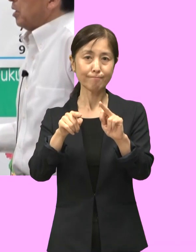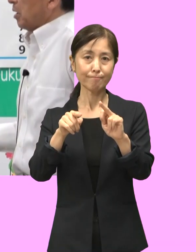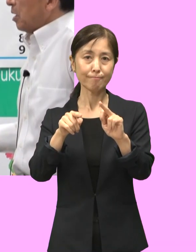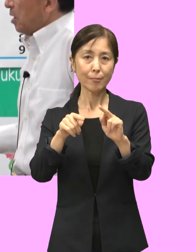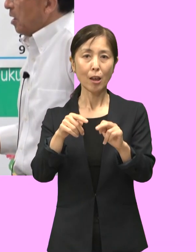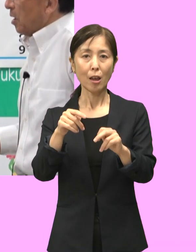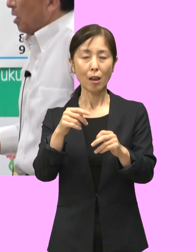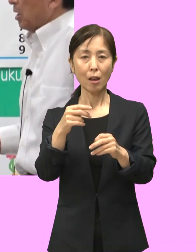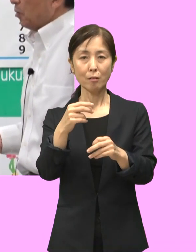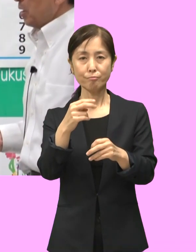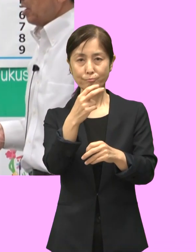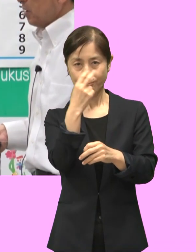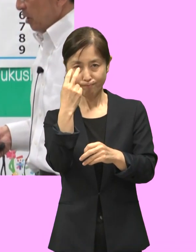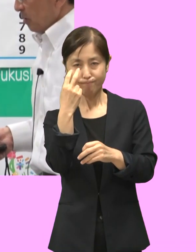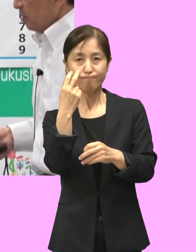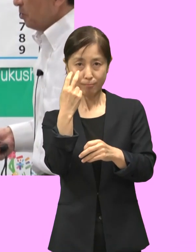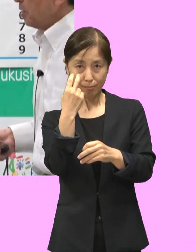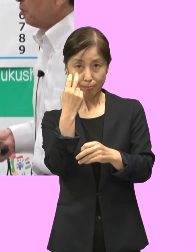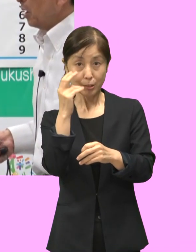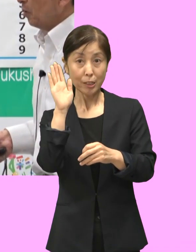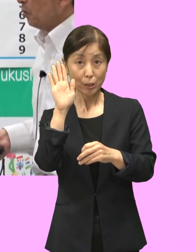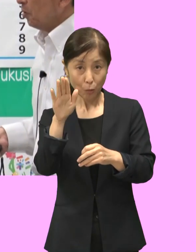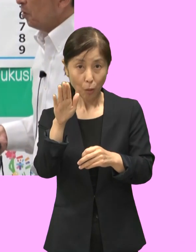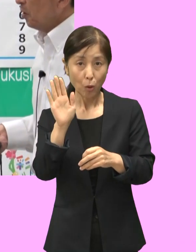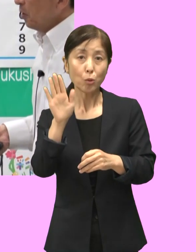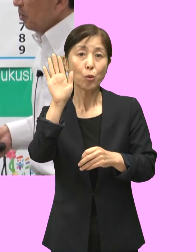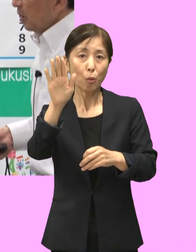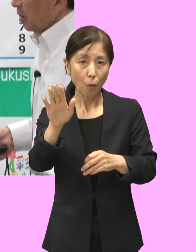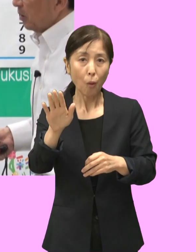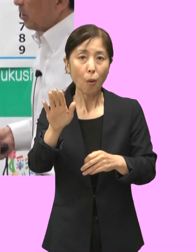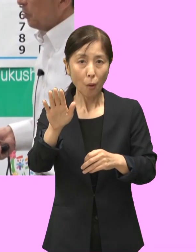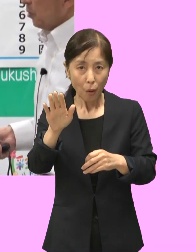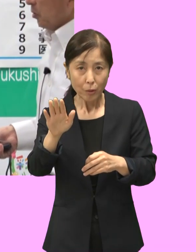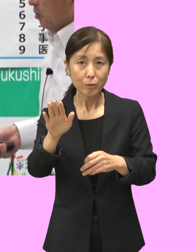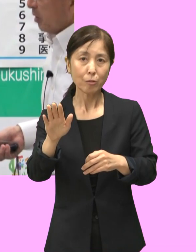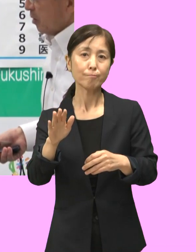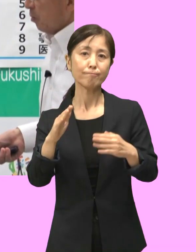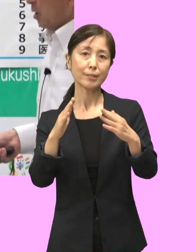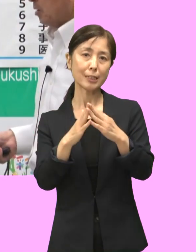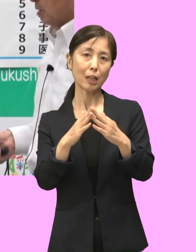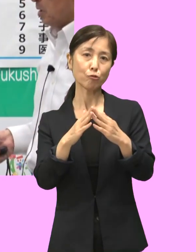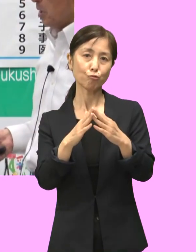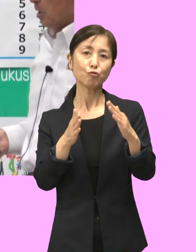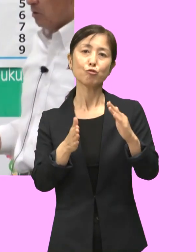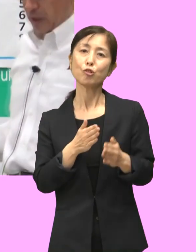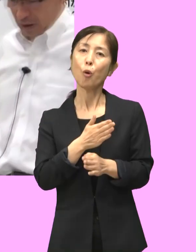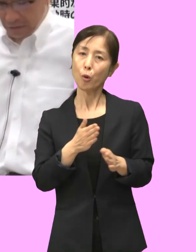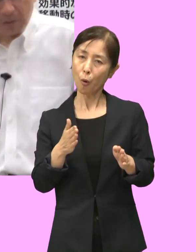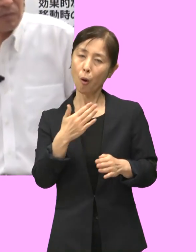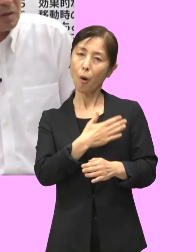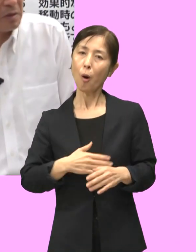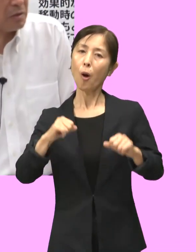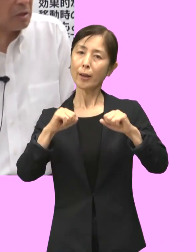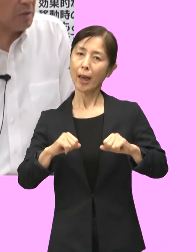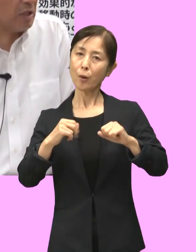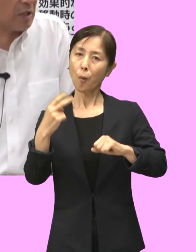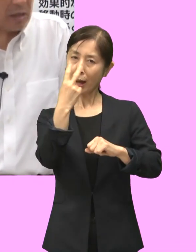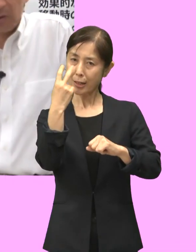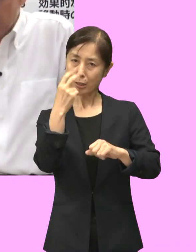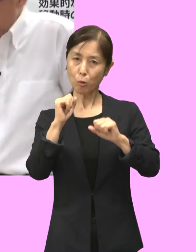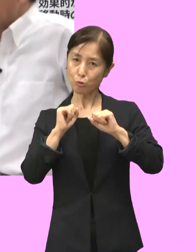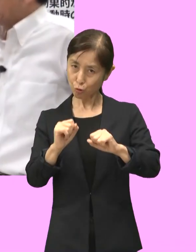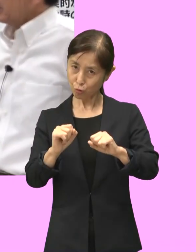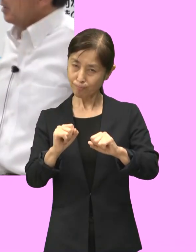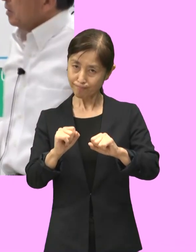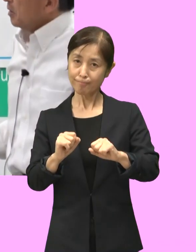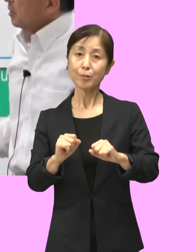送っていただいて陽性確認、そしてその後の自宅療養健康観察につなげていくという仕組みにいた